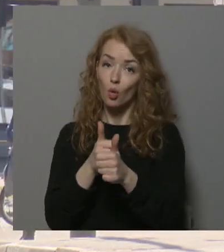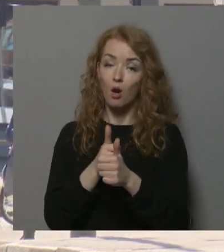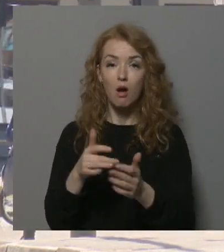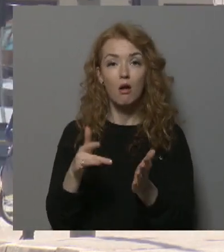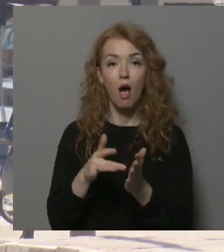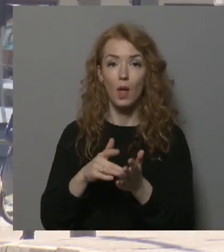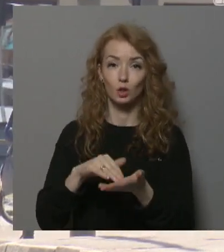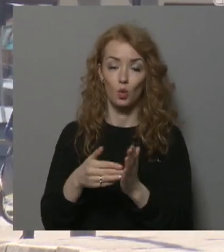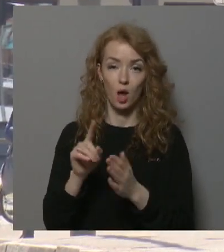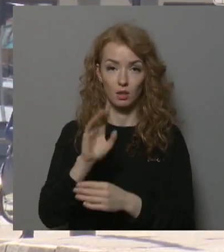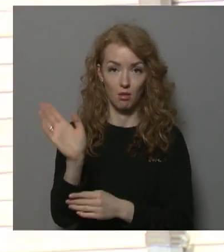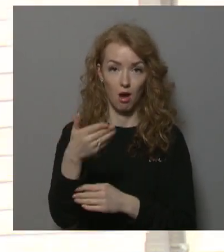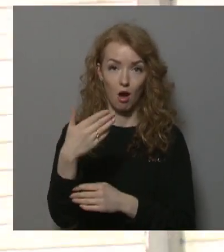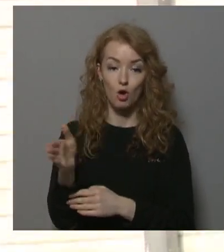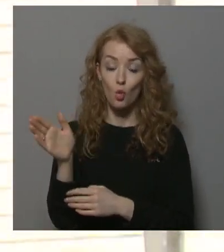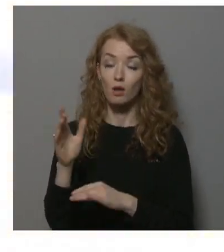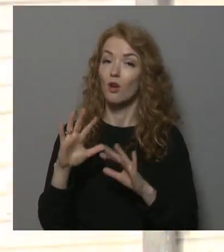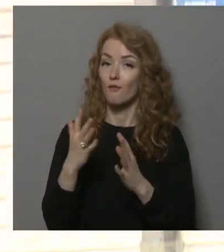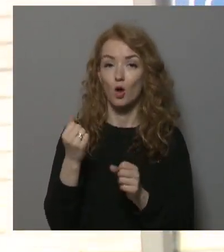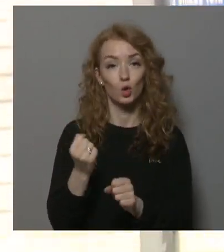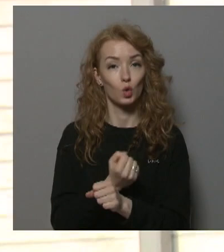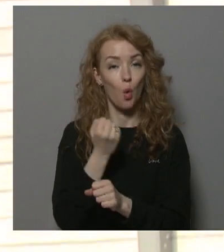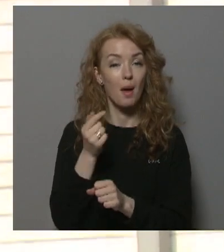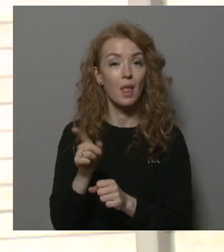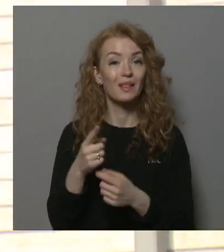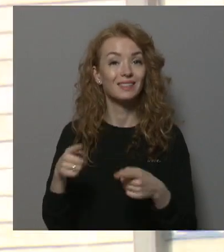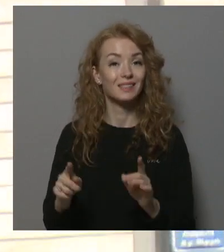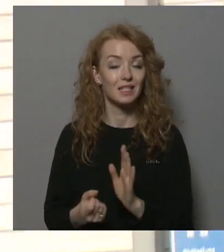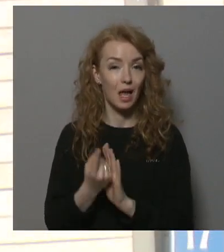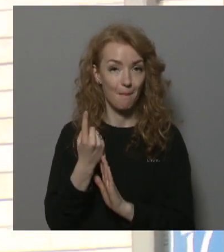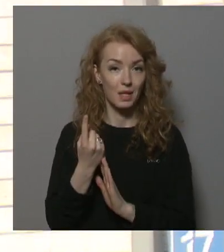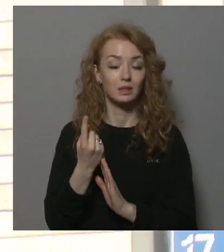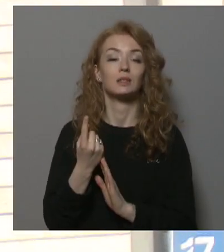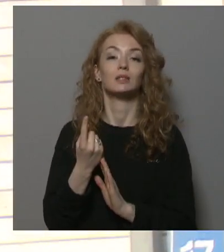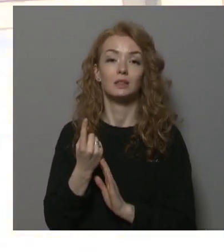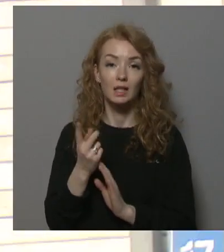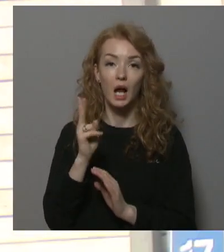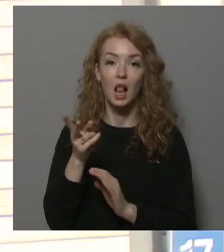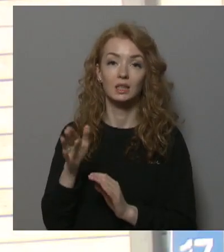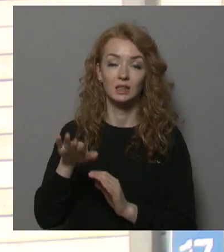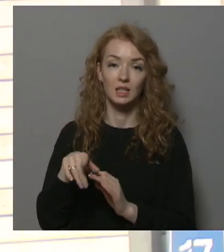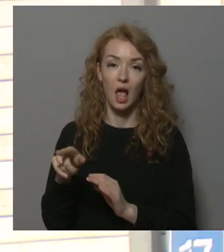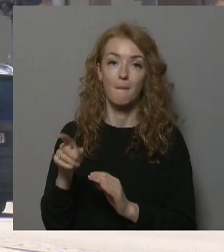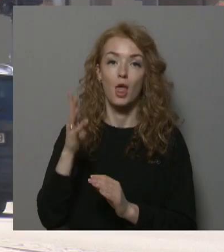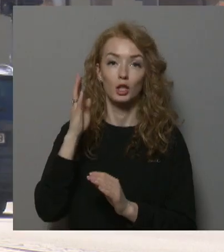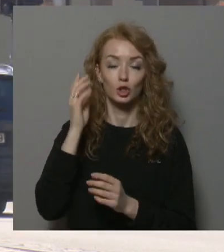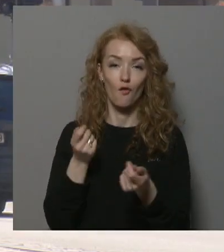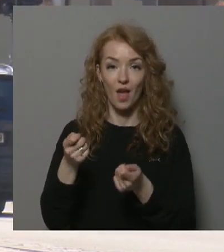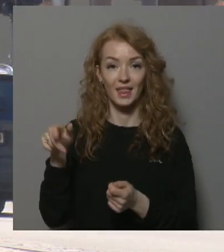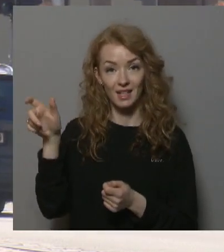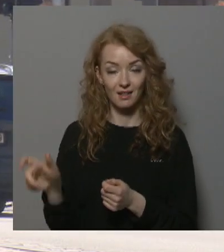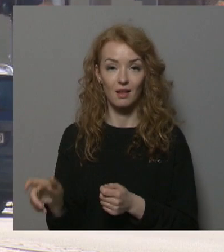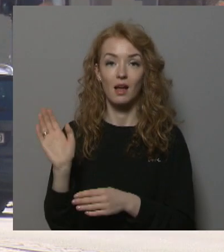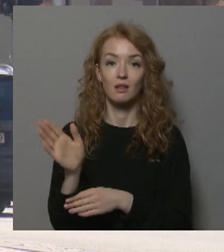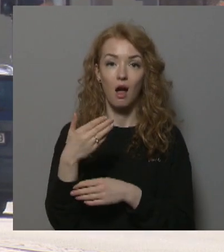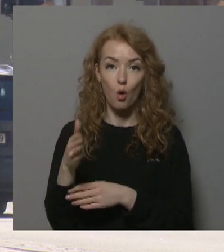kas rotā viņu nama fasādi. Vai arī nesmukumam ir cits iemesls. Izrādās Kalnciema Ezīša vadītājs karogu sakārtot